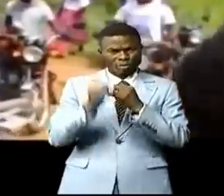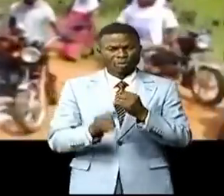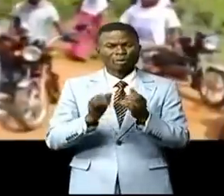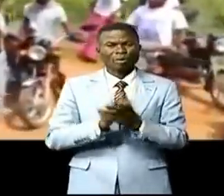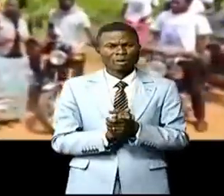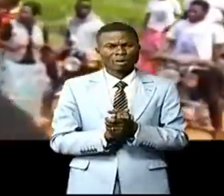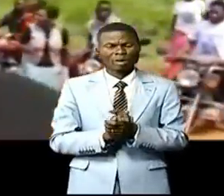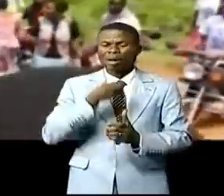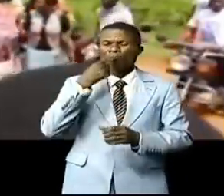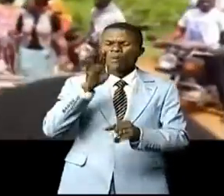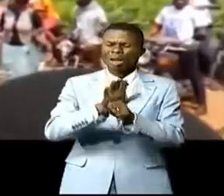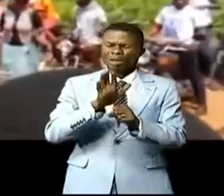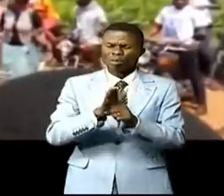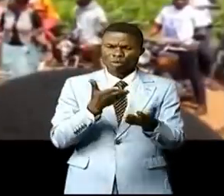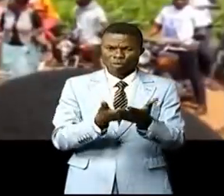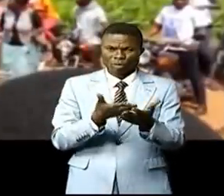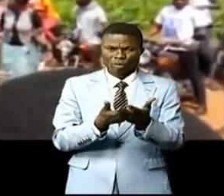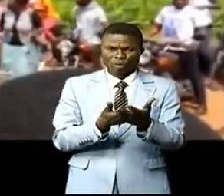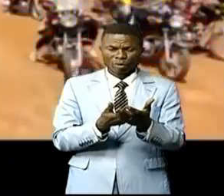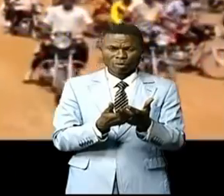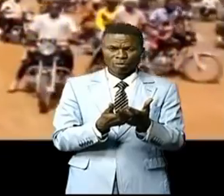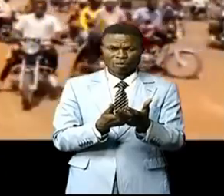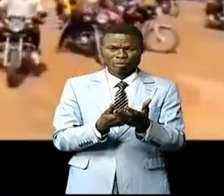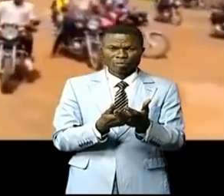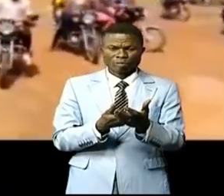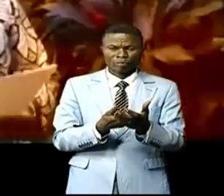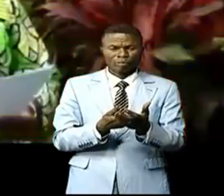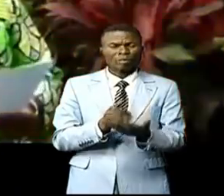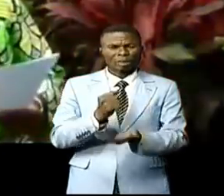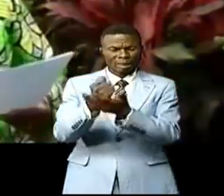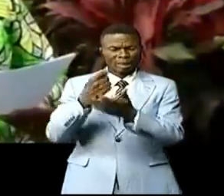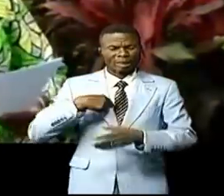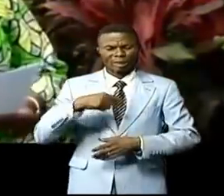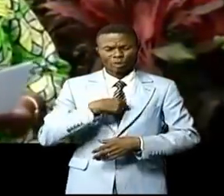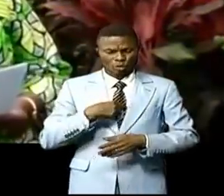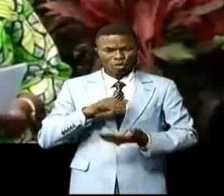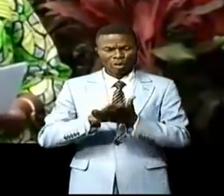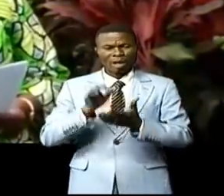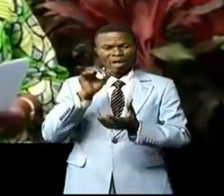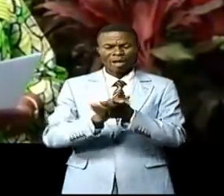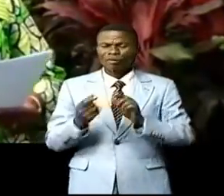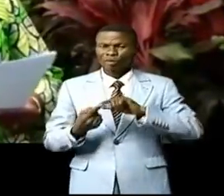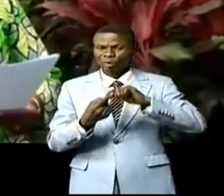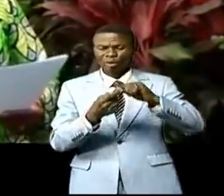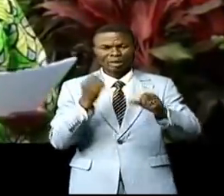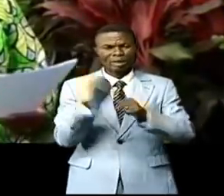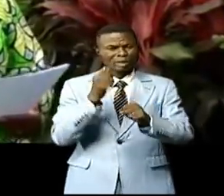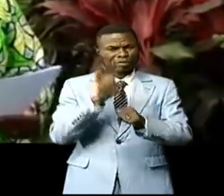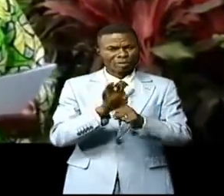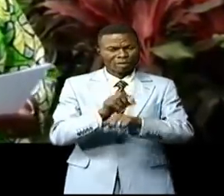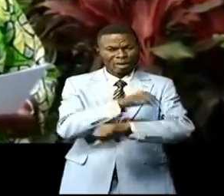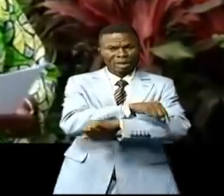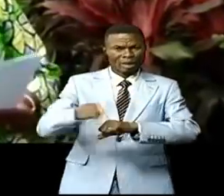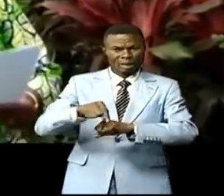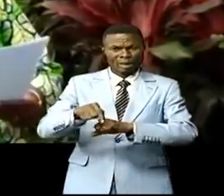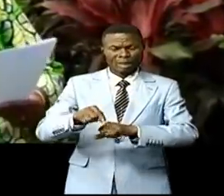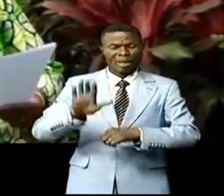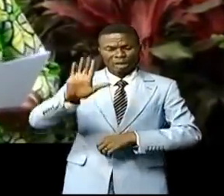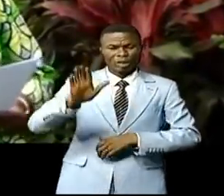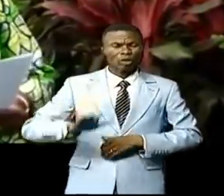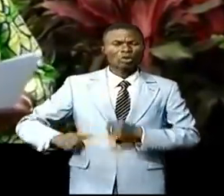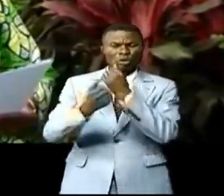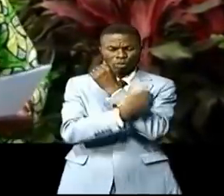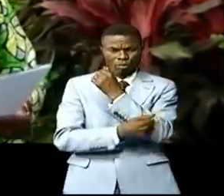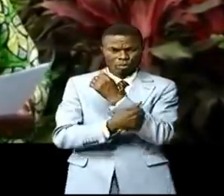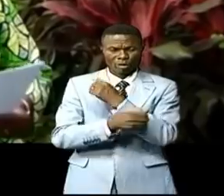mars 2022 nous ont amenés à découvrir une femme exceptionnelle et à travailler longtemps dans l'administration de son pays,